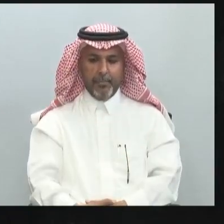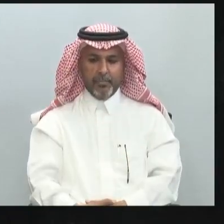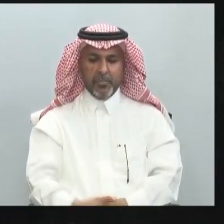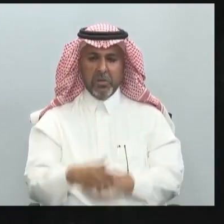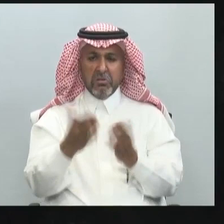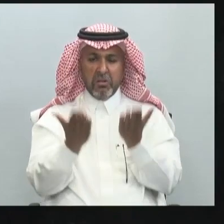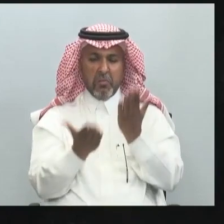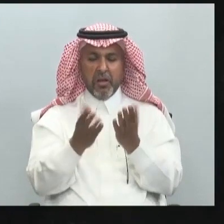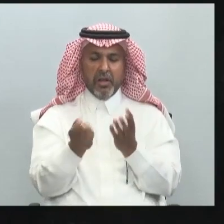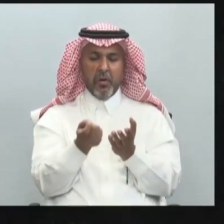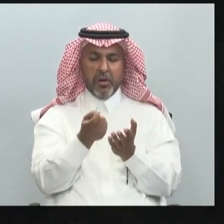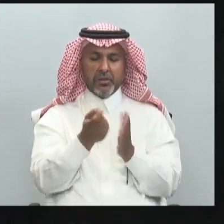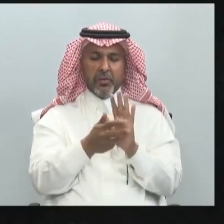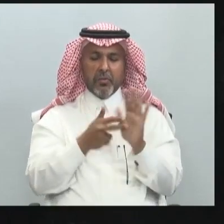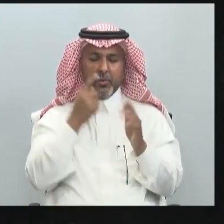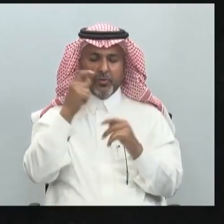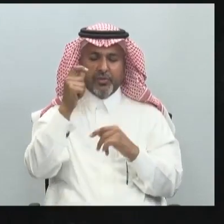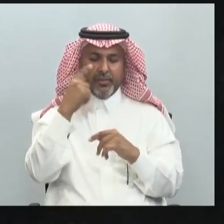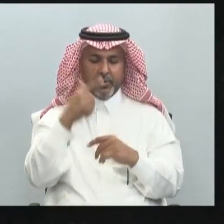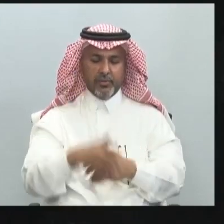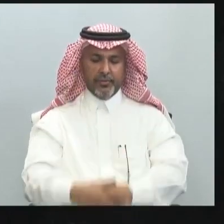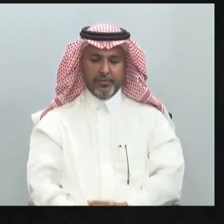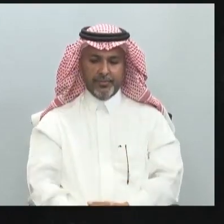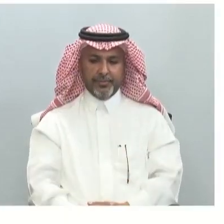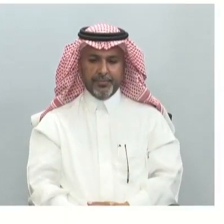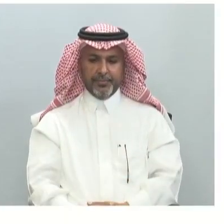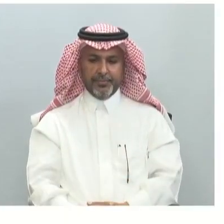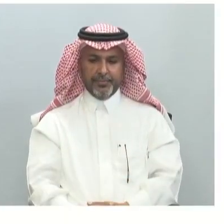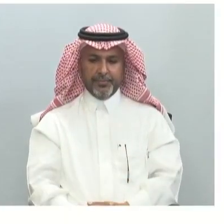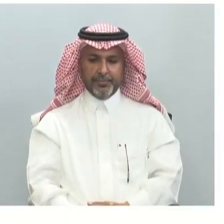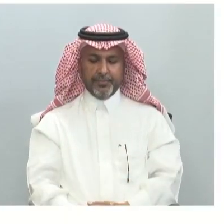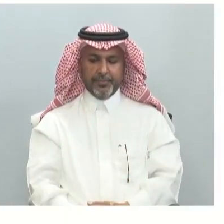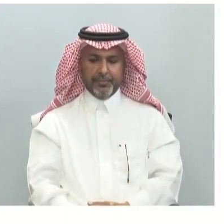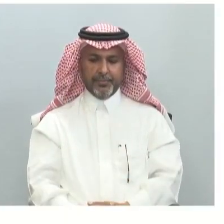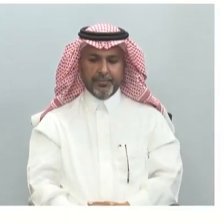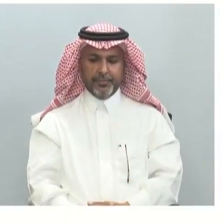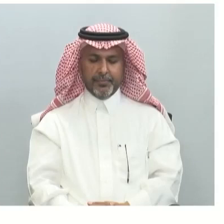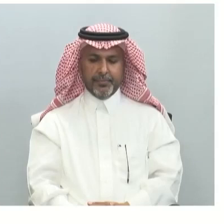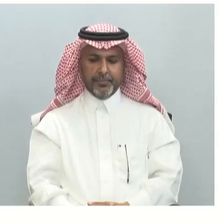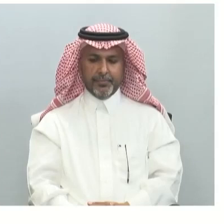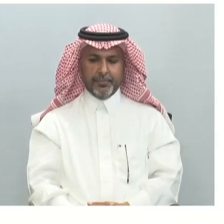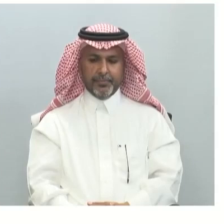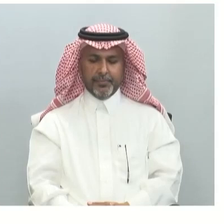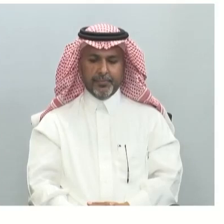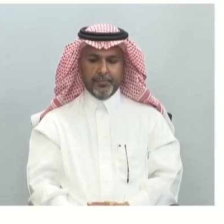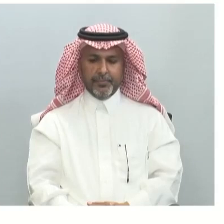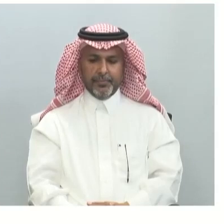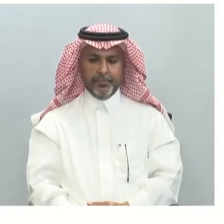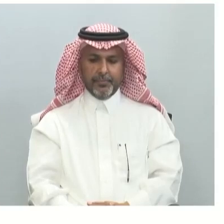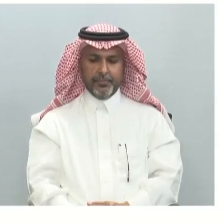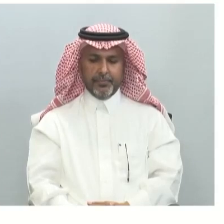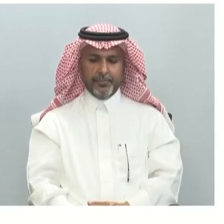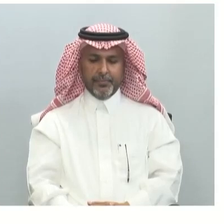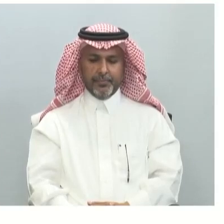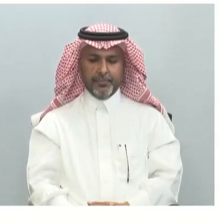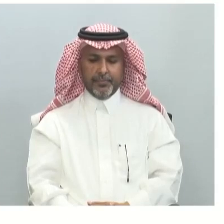اللي هو الزمن يعني كاني حسبت الزمن ممتاز اذا كيف اوجد الزمن بحل هذه المعادله هي اللي موجود